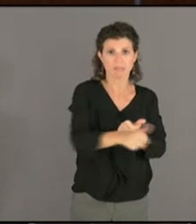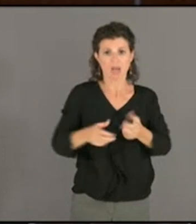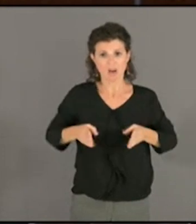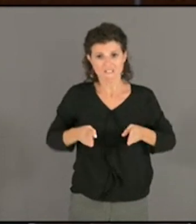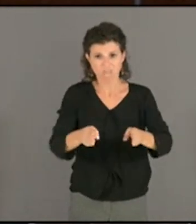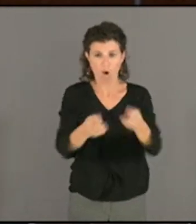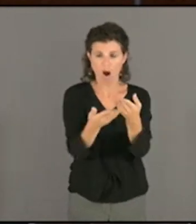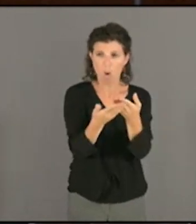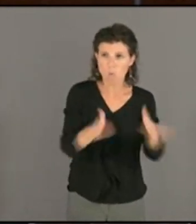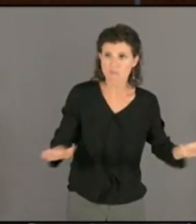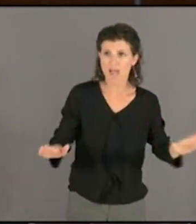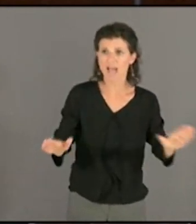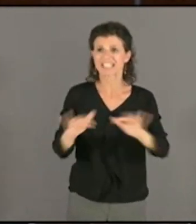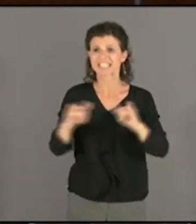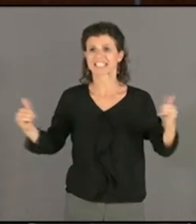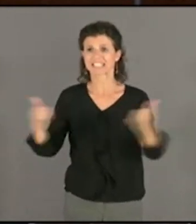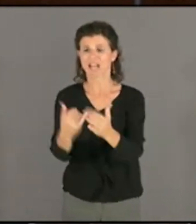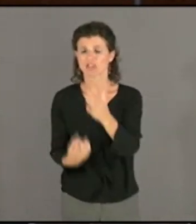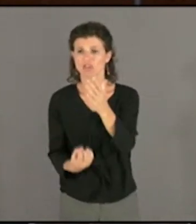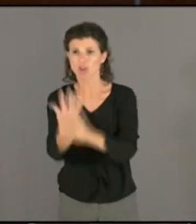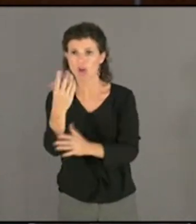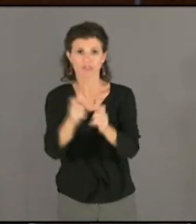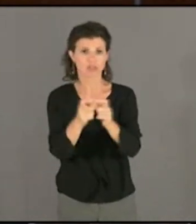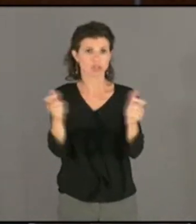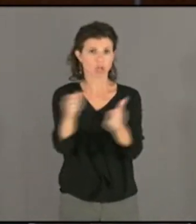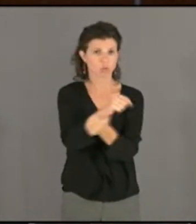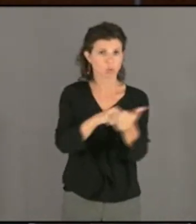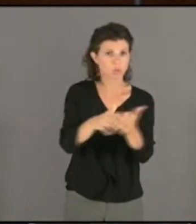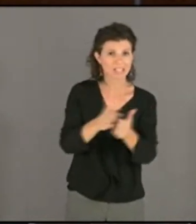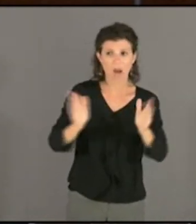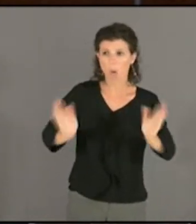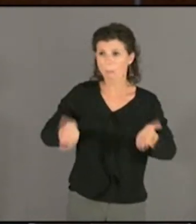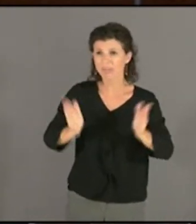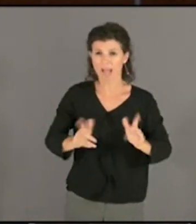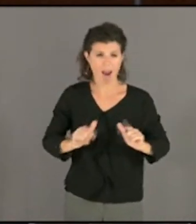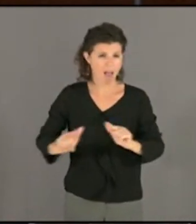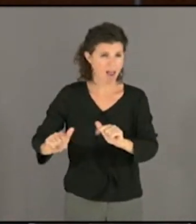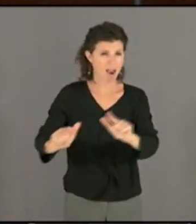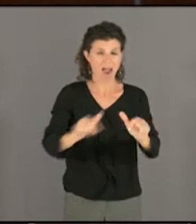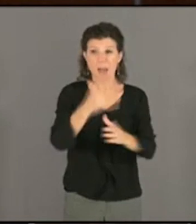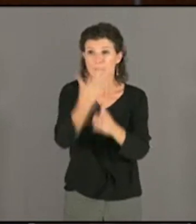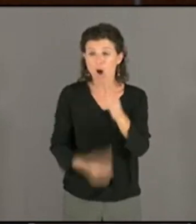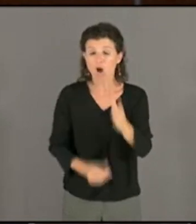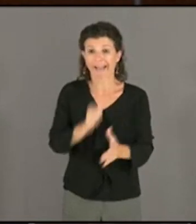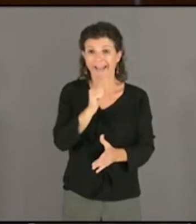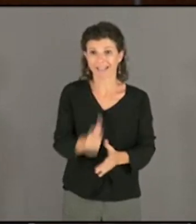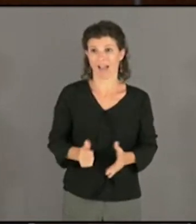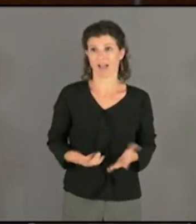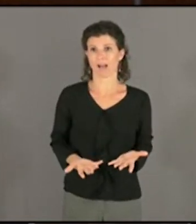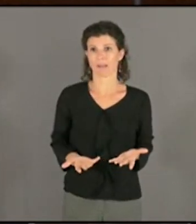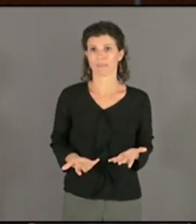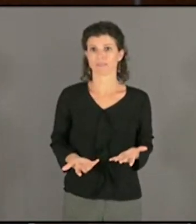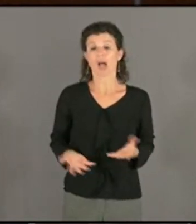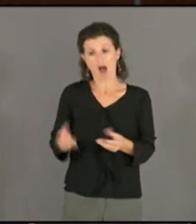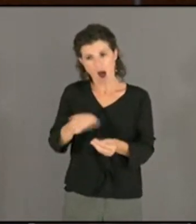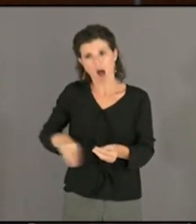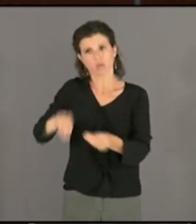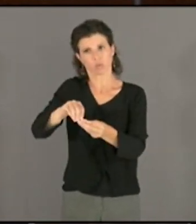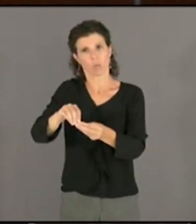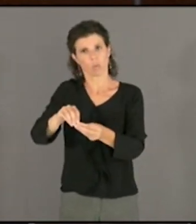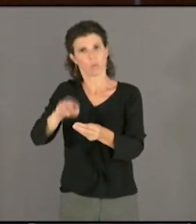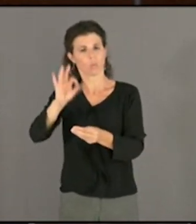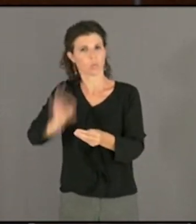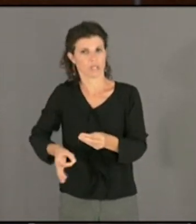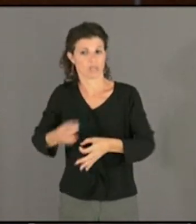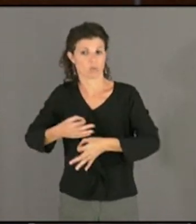qu'il y a un stade neuf, qu'il y a un hôpital. On ne manque de rien. Il y a même quelque chose en trop. C'est le trafic de stupes qui